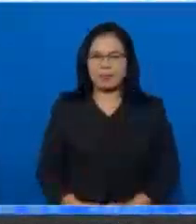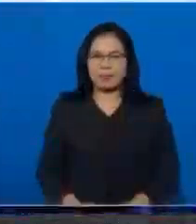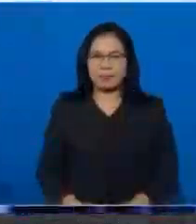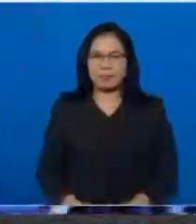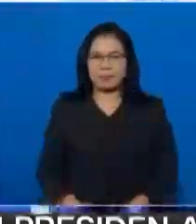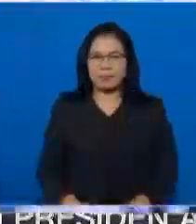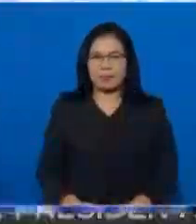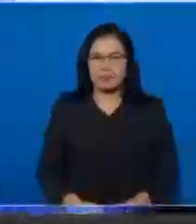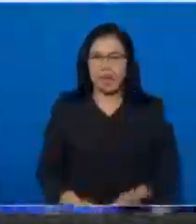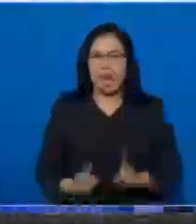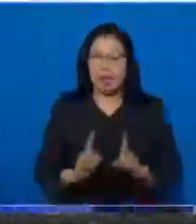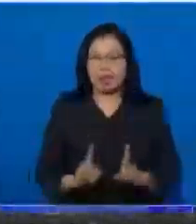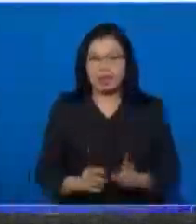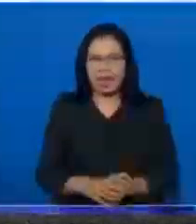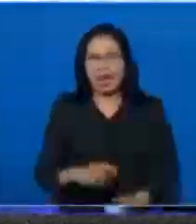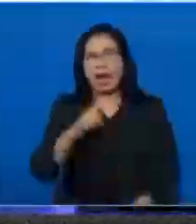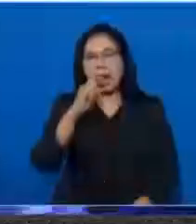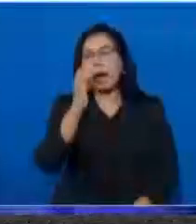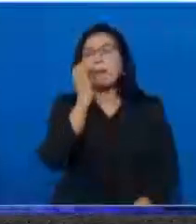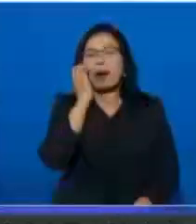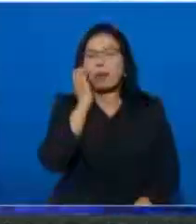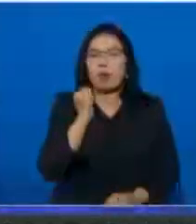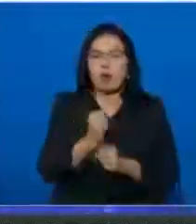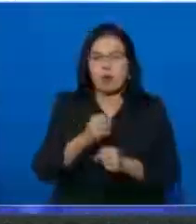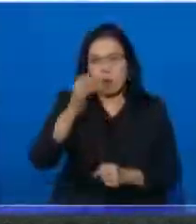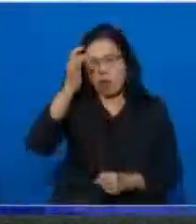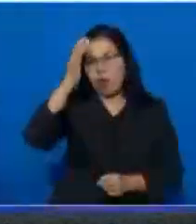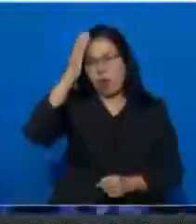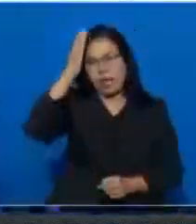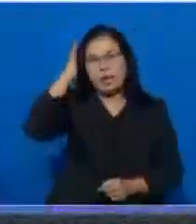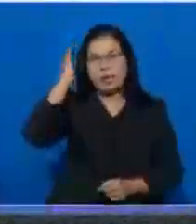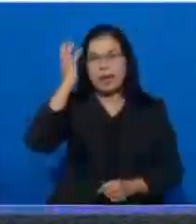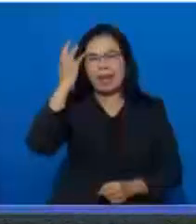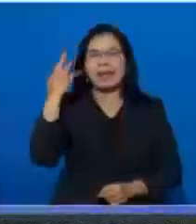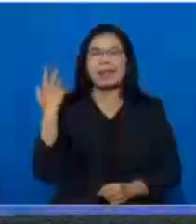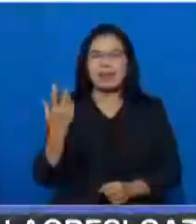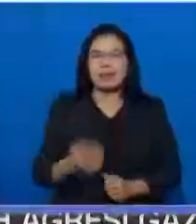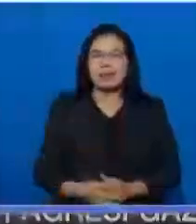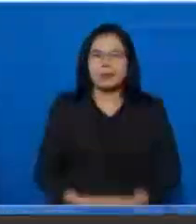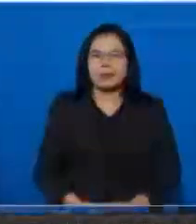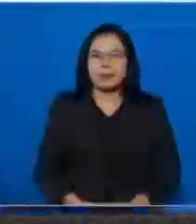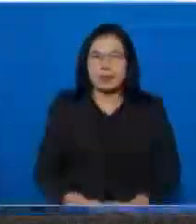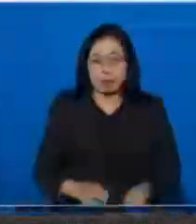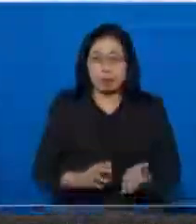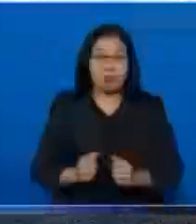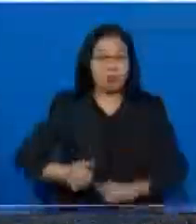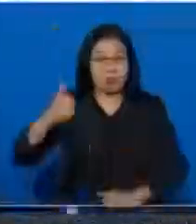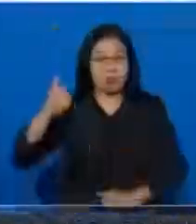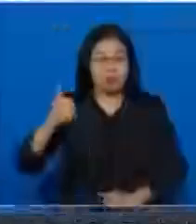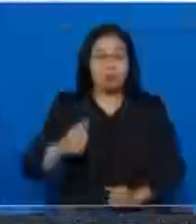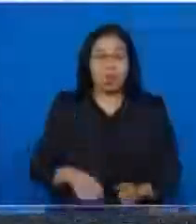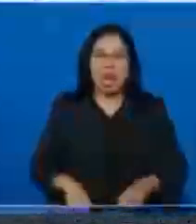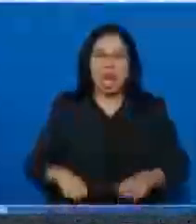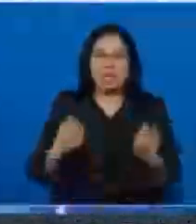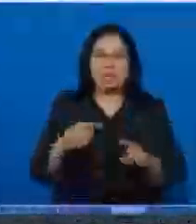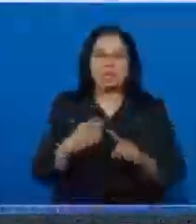Pasangan Prabowo-Gibran saat ini meraup suara tertinggi dibandingkan dua capres lainnya, Anies Baswedan dan Ganjar Pranowo. Hasil real count dari KPU